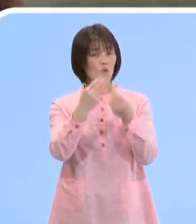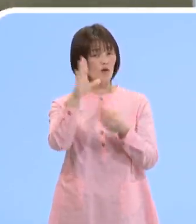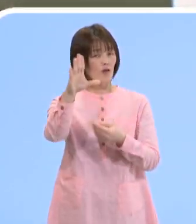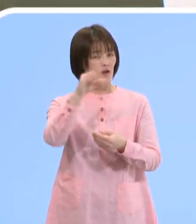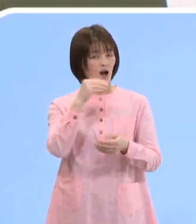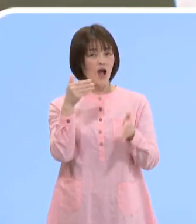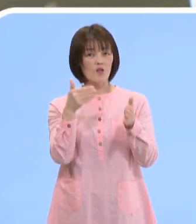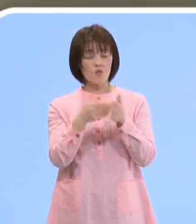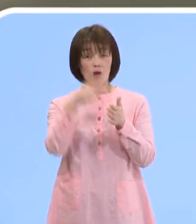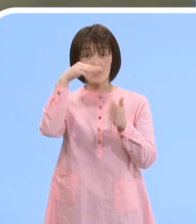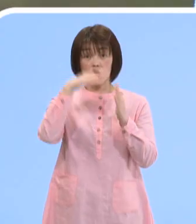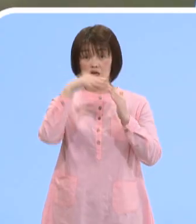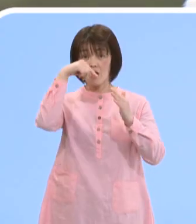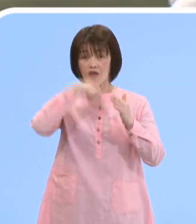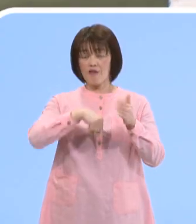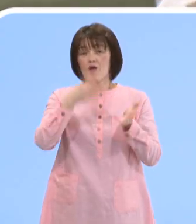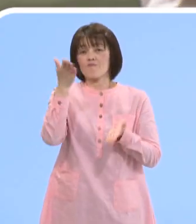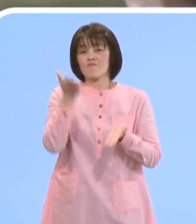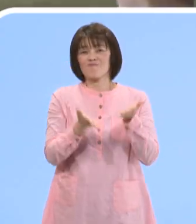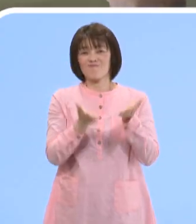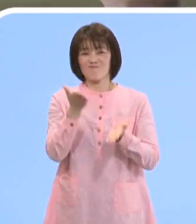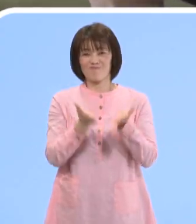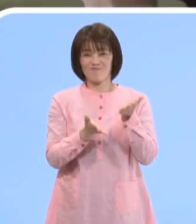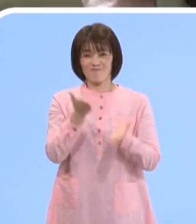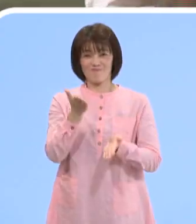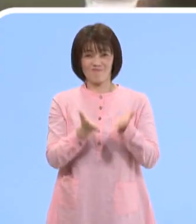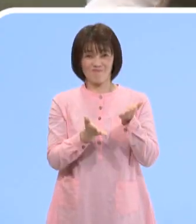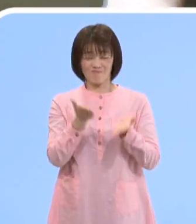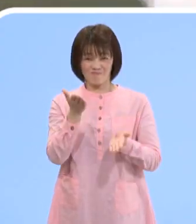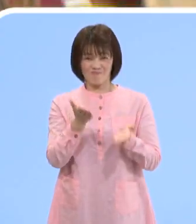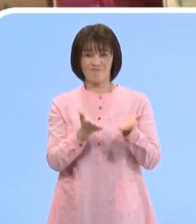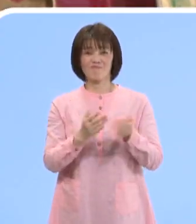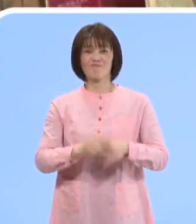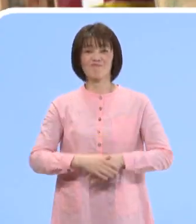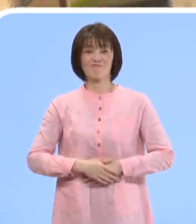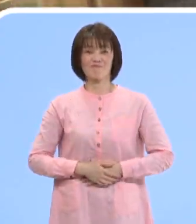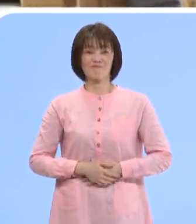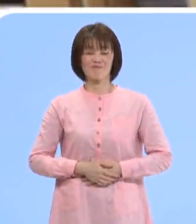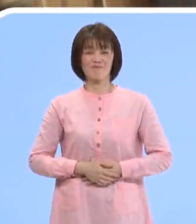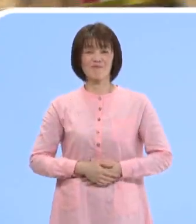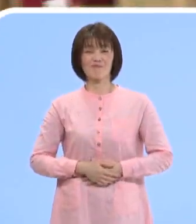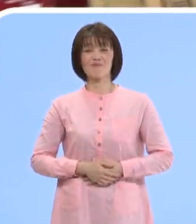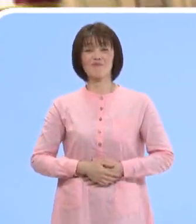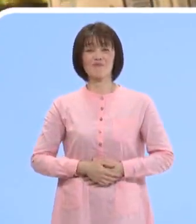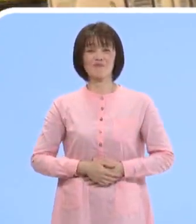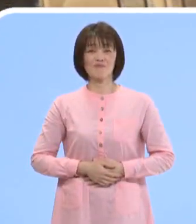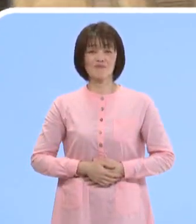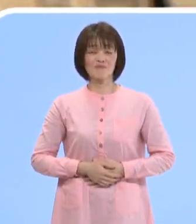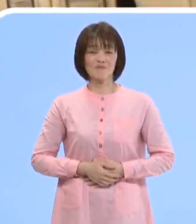で豊田さんの自宅で預かって一緒に過ごすこと。